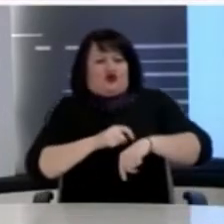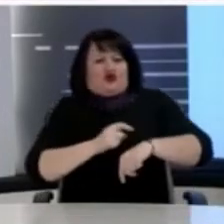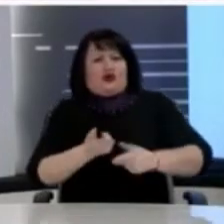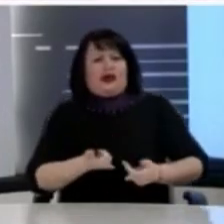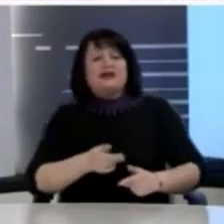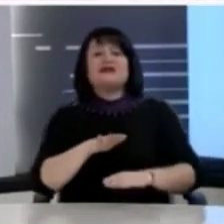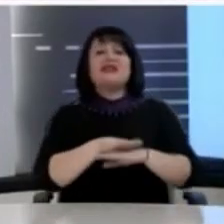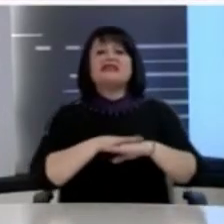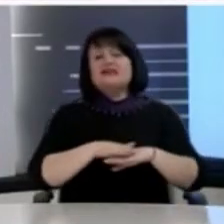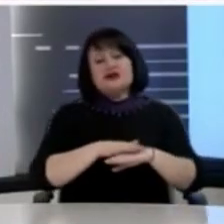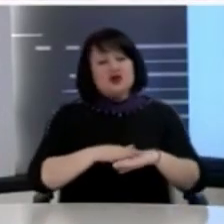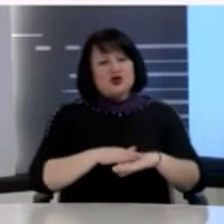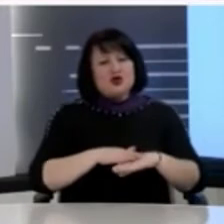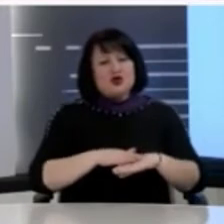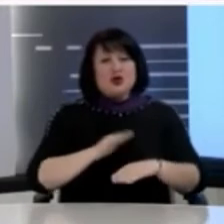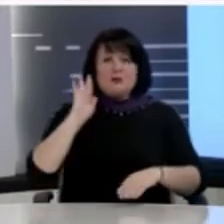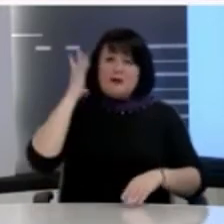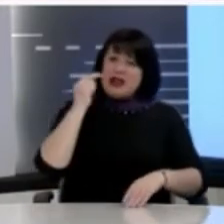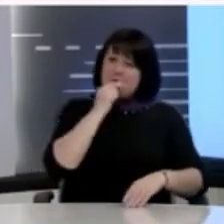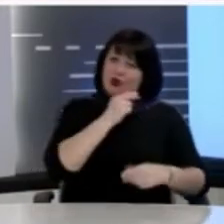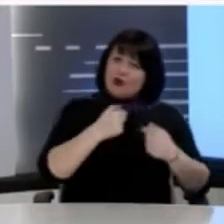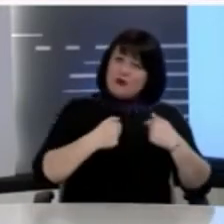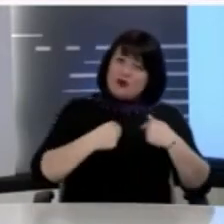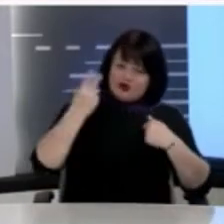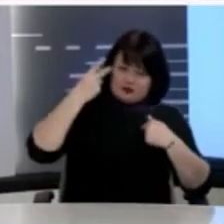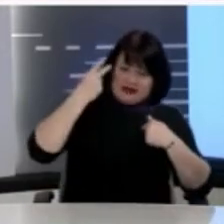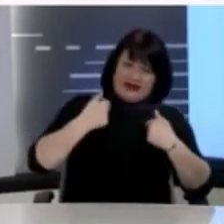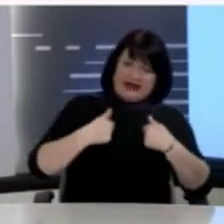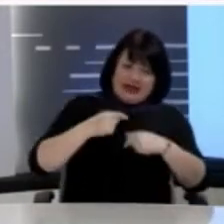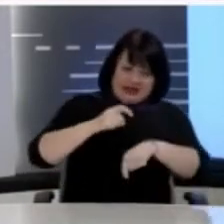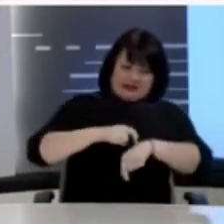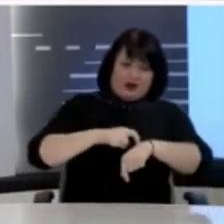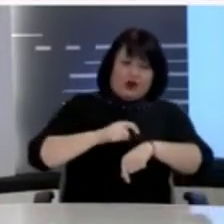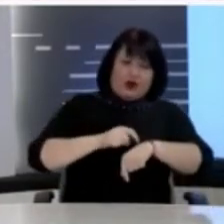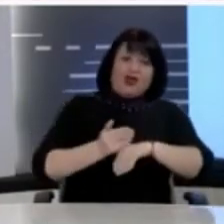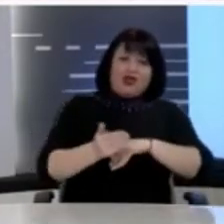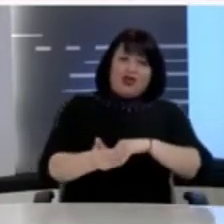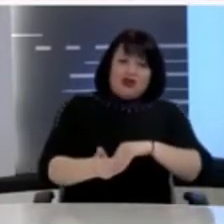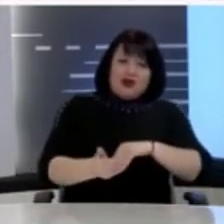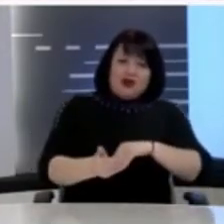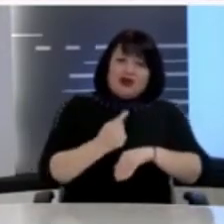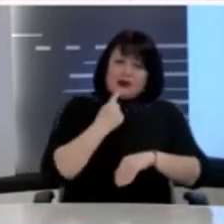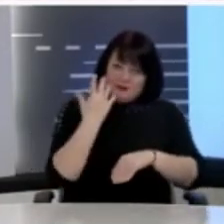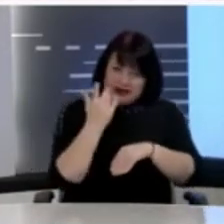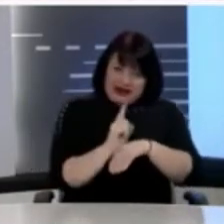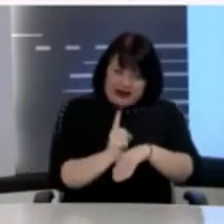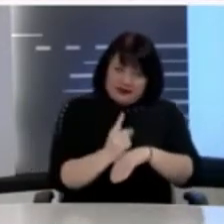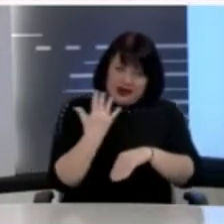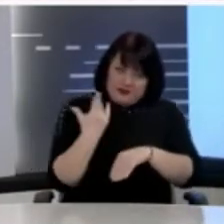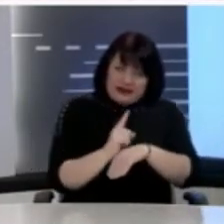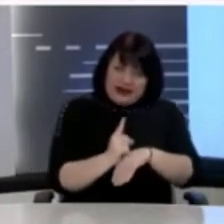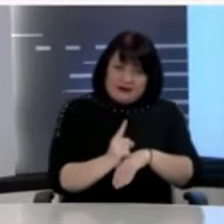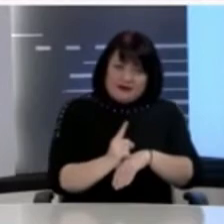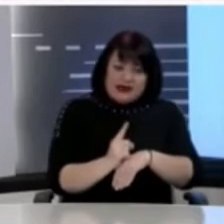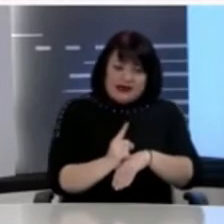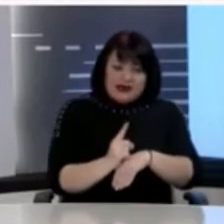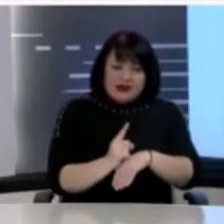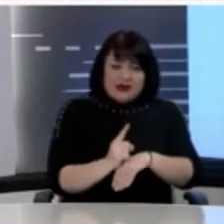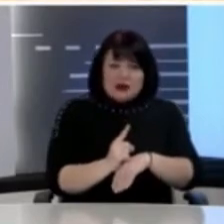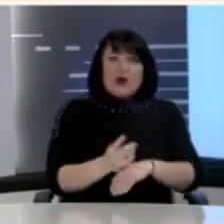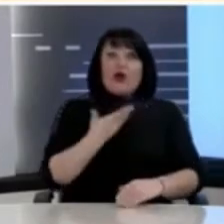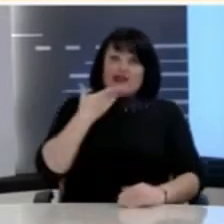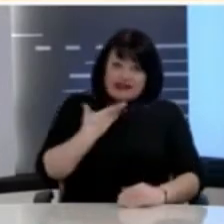Κύριε Σαμαρά. Καταγγέλλεται πρώην Πρωθυπουργό. Θα παρακαλούσα πολύ. Καταγγέλλεται πρώην Πρωθυπουργό και μου βάζετε πεντάλεπτα, κύριε Πρόεδρε. Θα παρακαλούσα πάρα